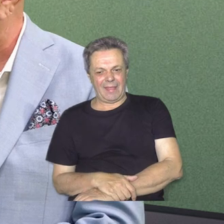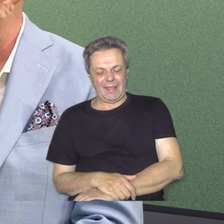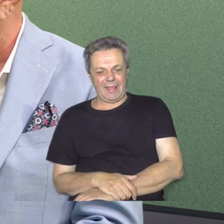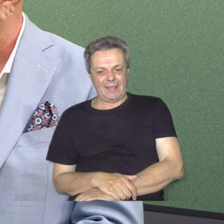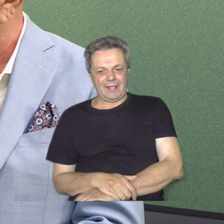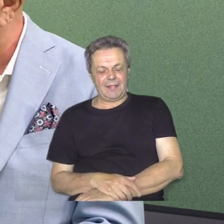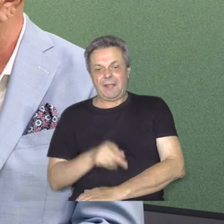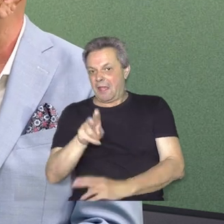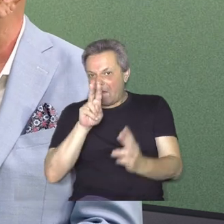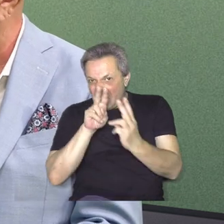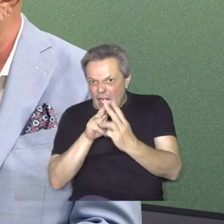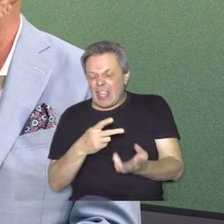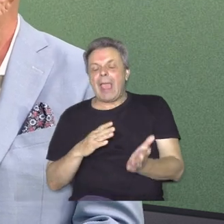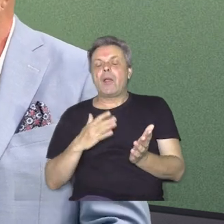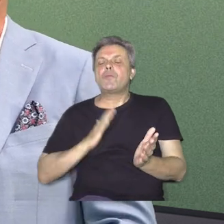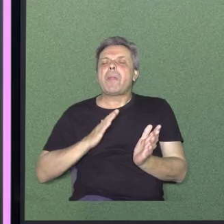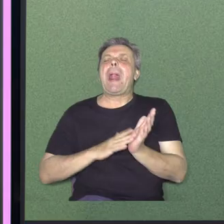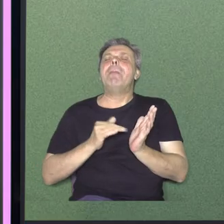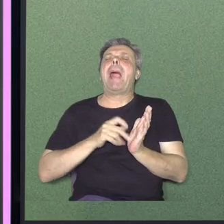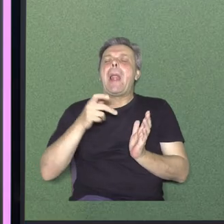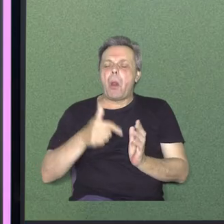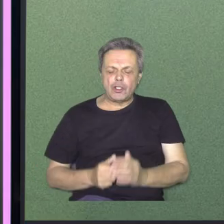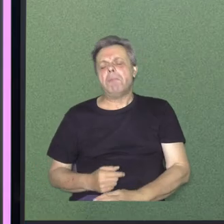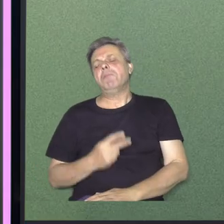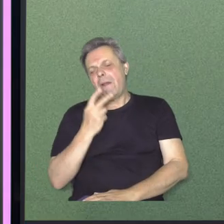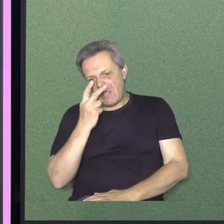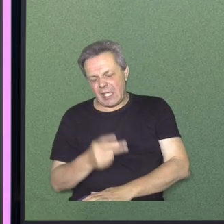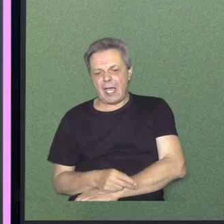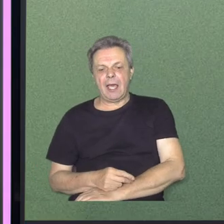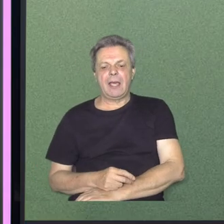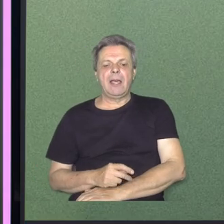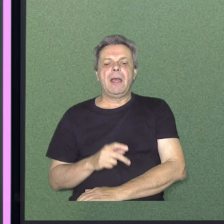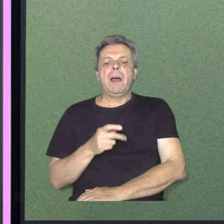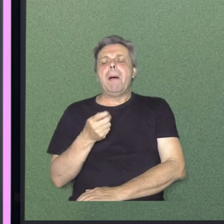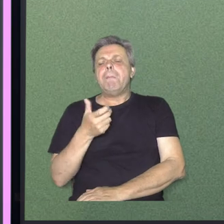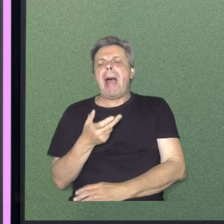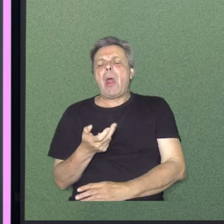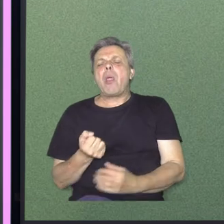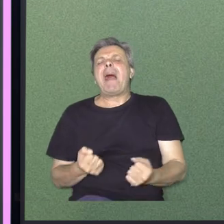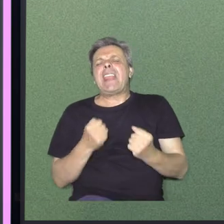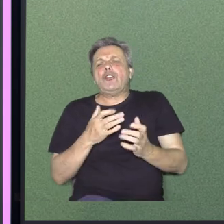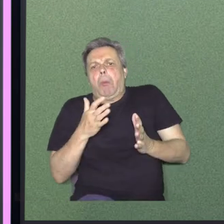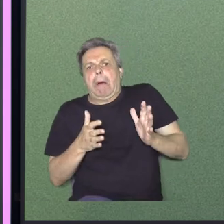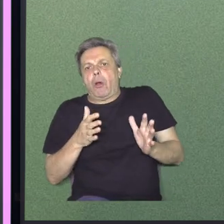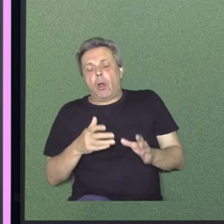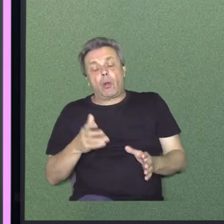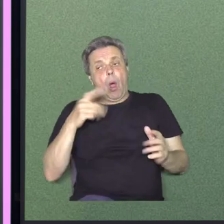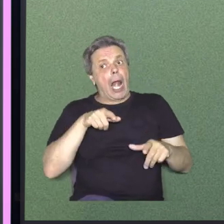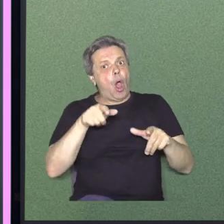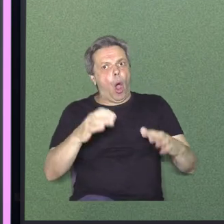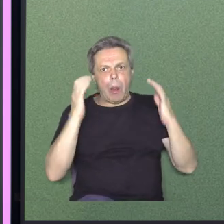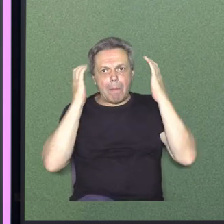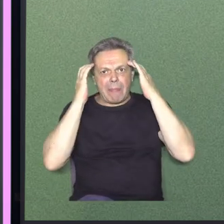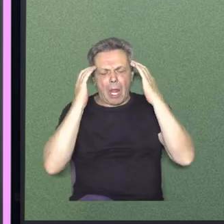Vi ćete ga često, čujete se. Da, vidim ga. Malo ima težu motoriku, međutim, on je